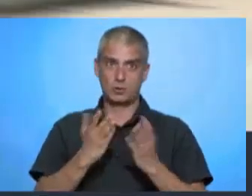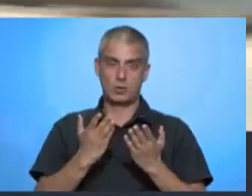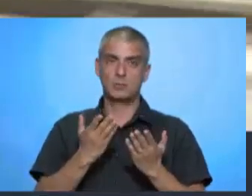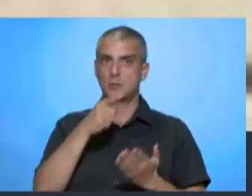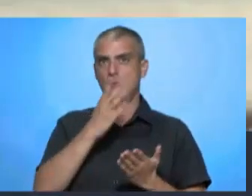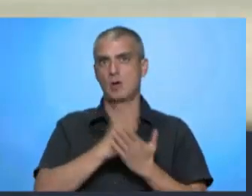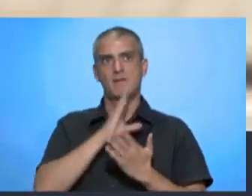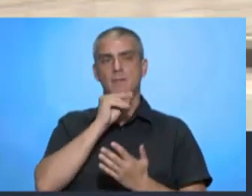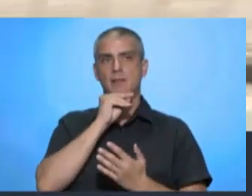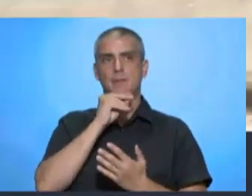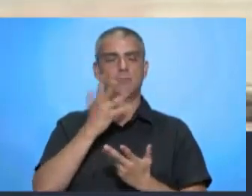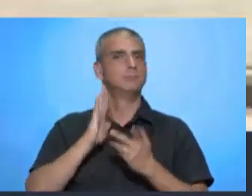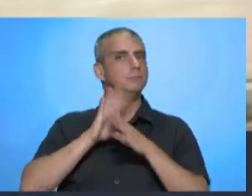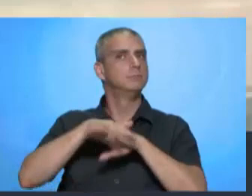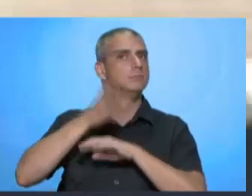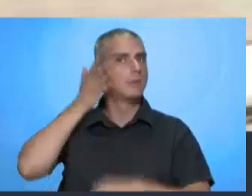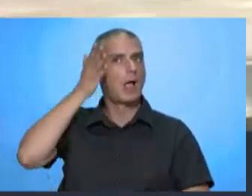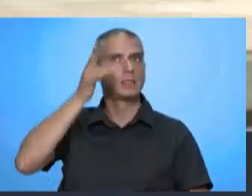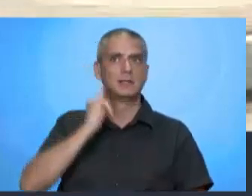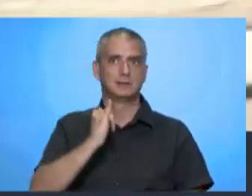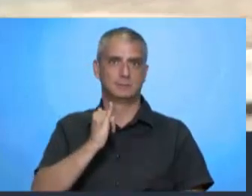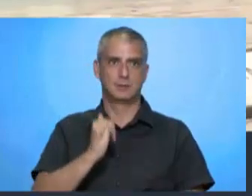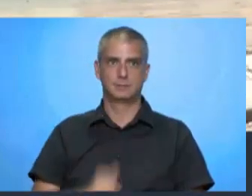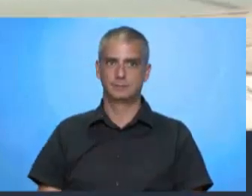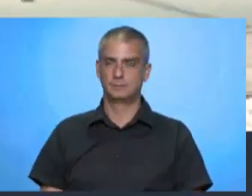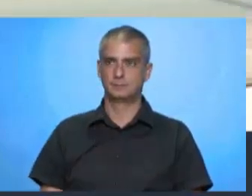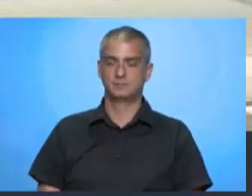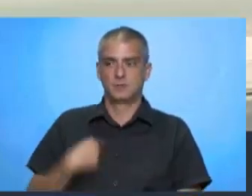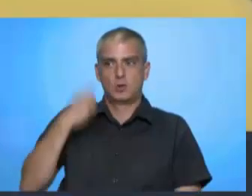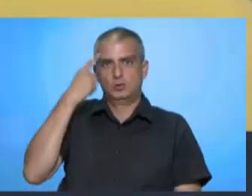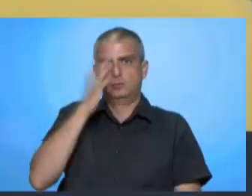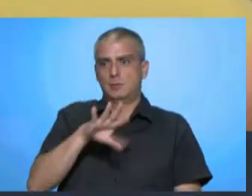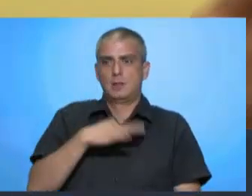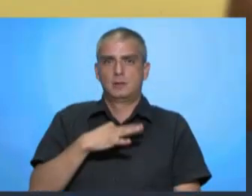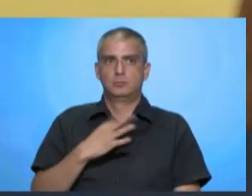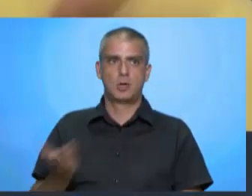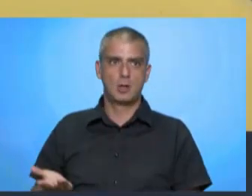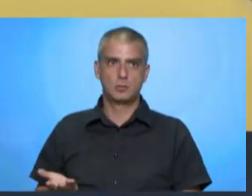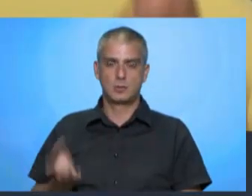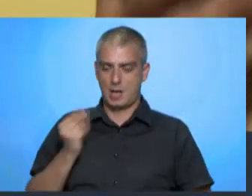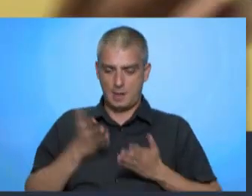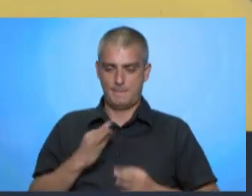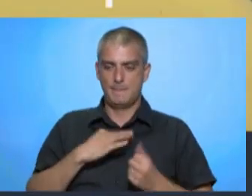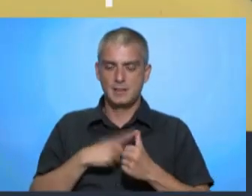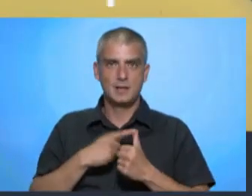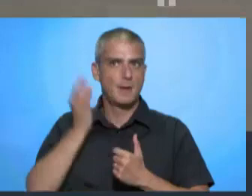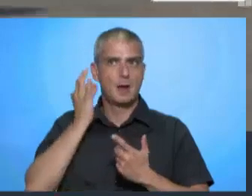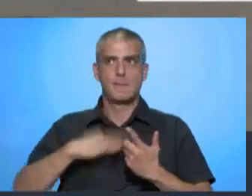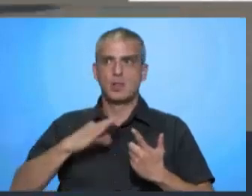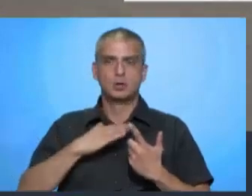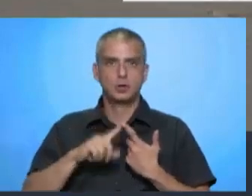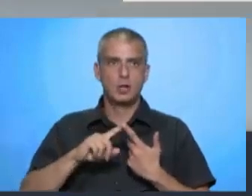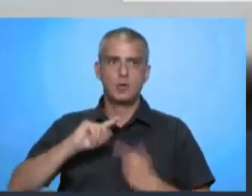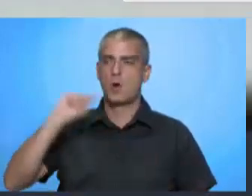כבר מדברים על ההשלכות העתידיות שלו. אנחנו חושבים על הילדים שלנו, על הבנים, על הבנות שלנו, על